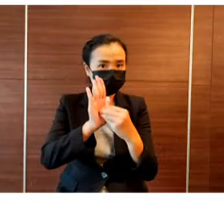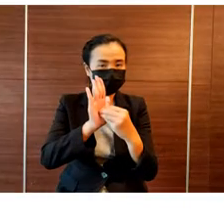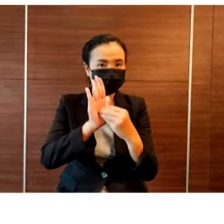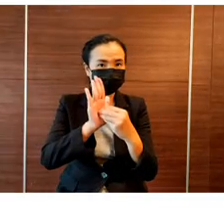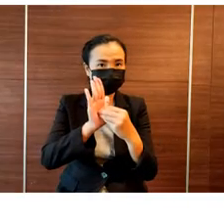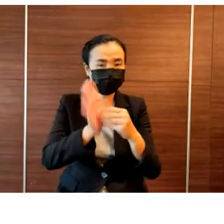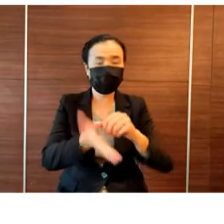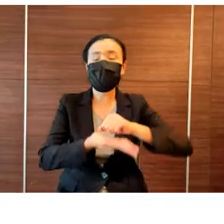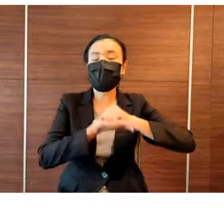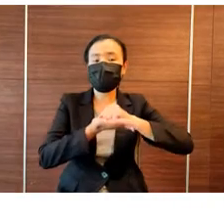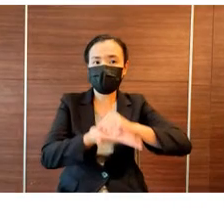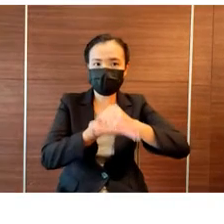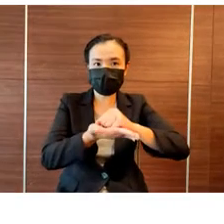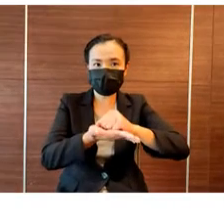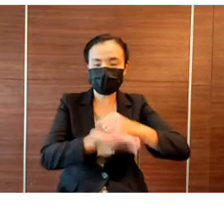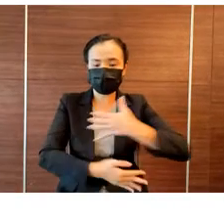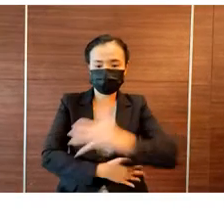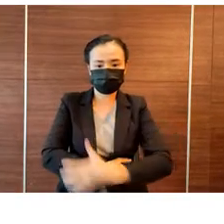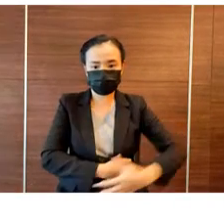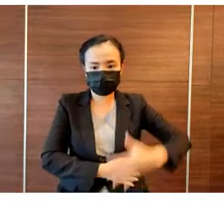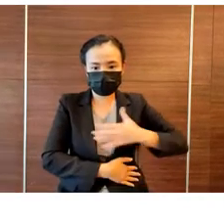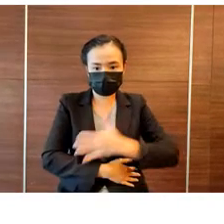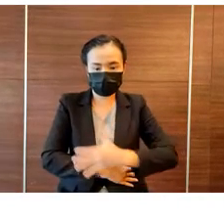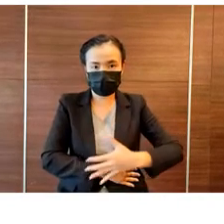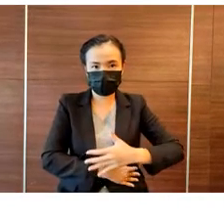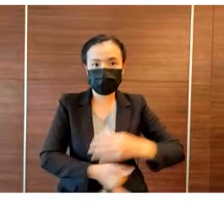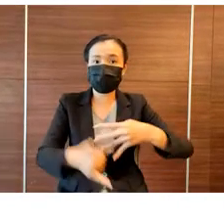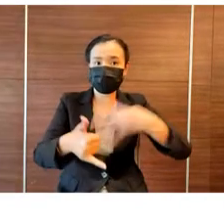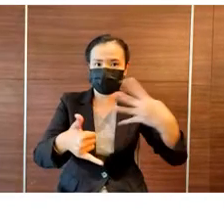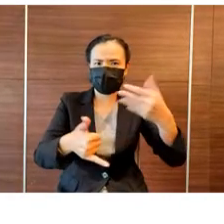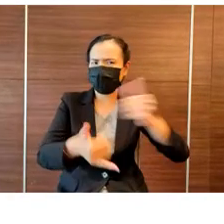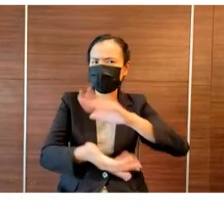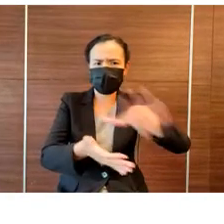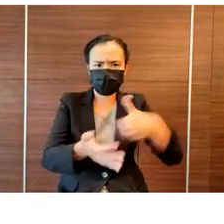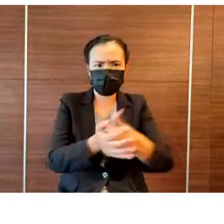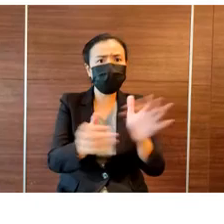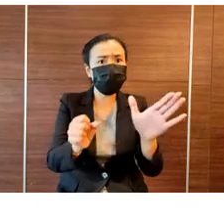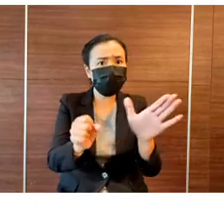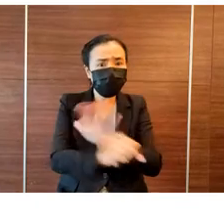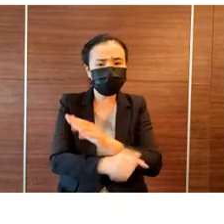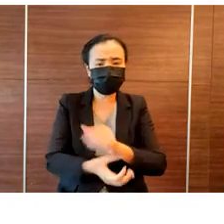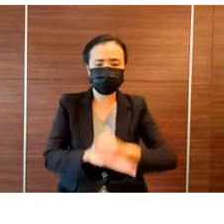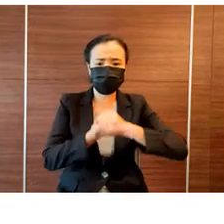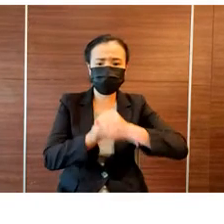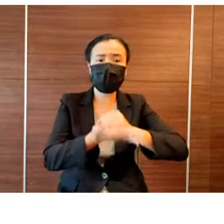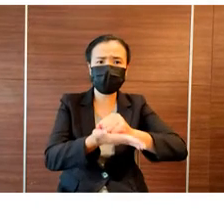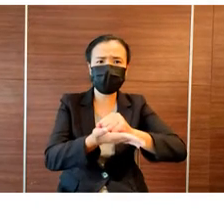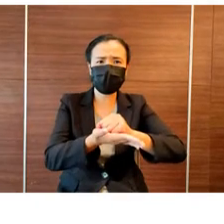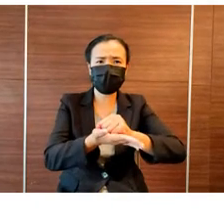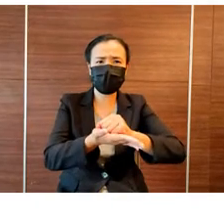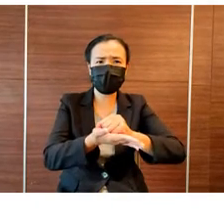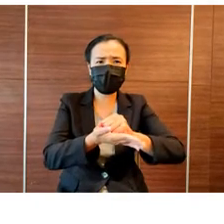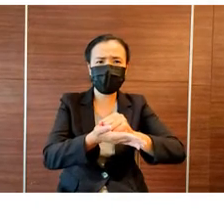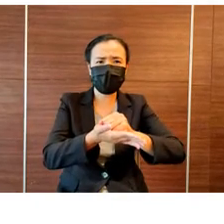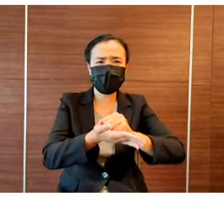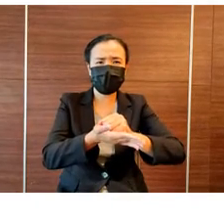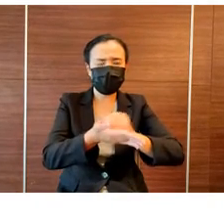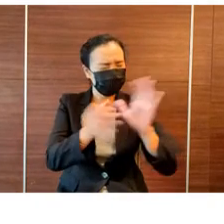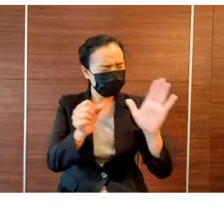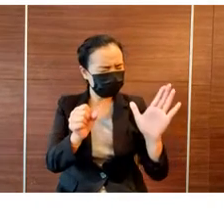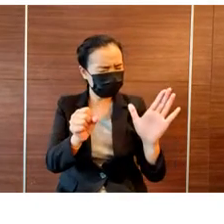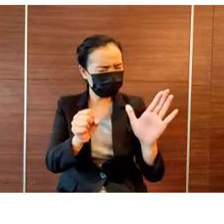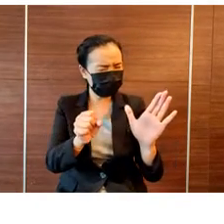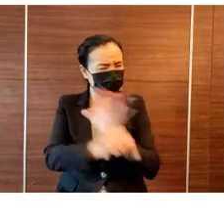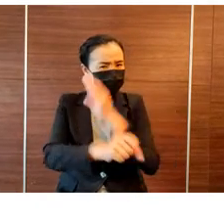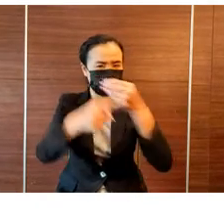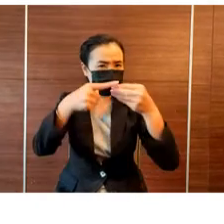เป็นจุดที่ให้บริการเกี่ยวกับเรื่องของสุขภาพทางเพศได้ทั้งหมดนะครับอาจจะไม่ได้ให้บริการจนสุดทางหรือไม่ให้บริ